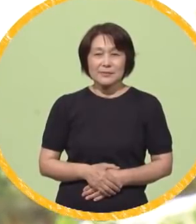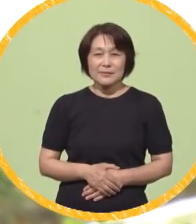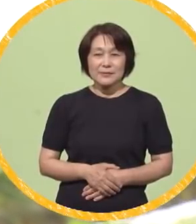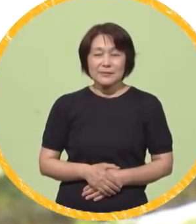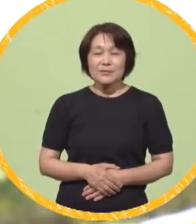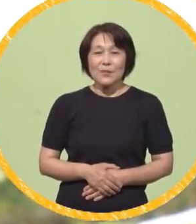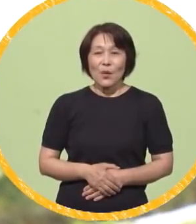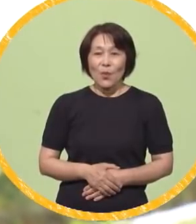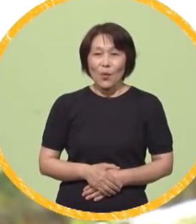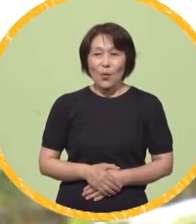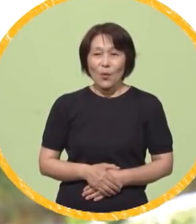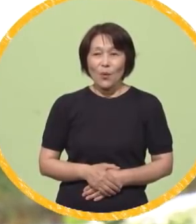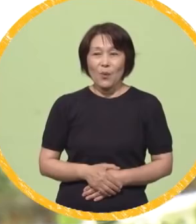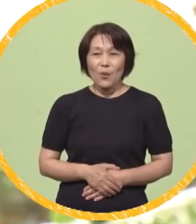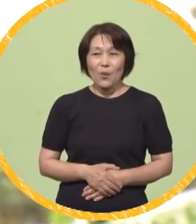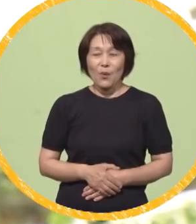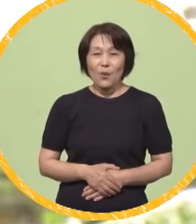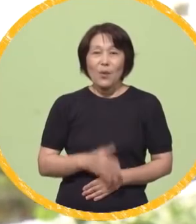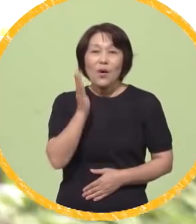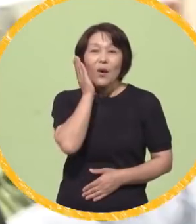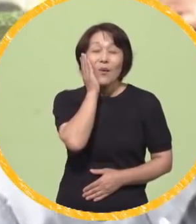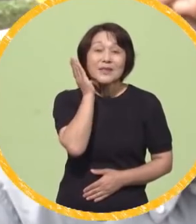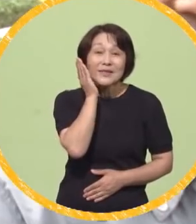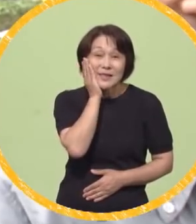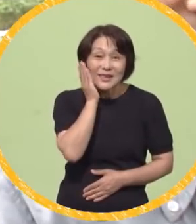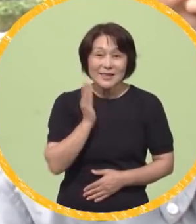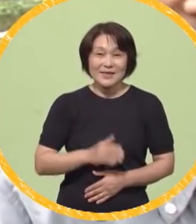どうぞ。おいしい、